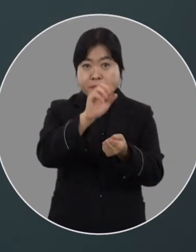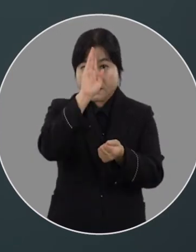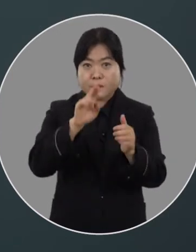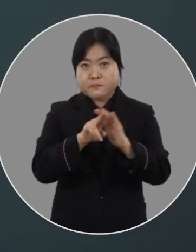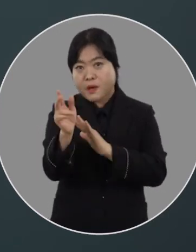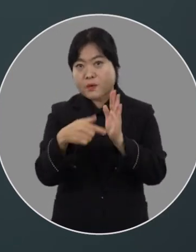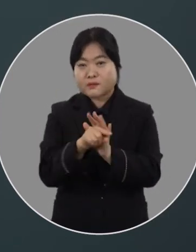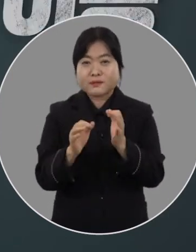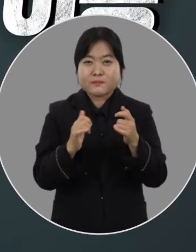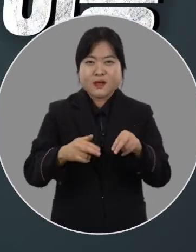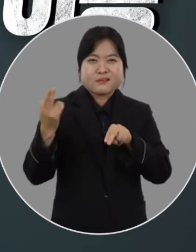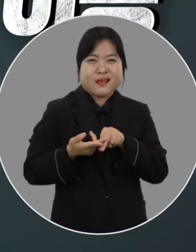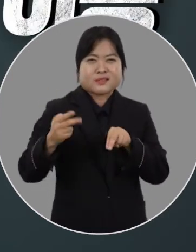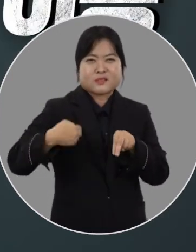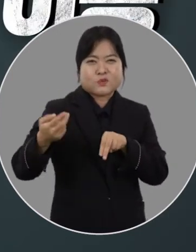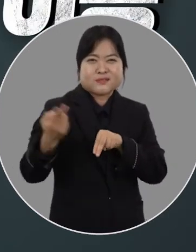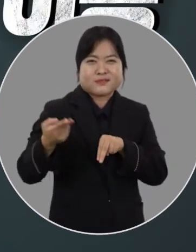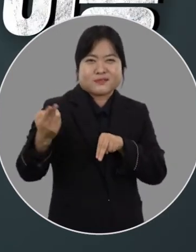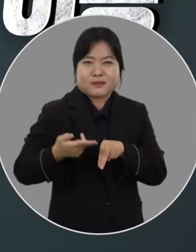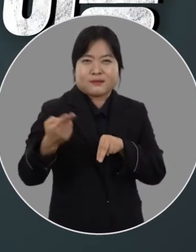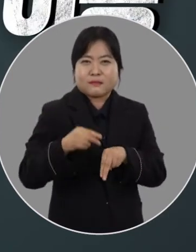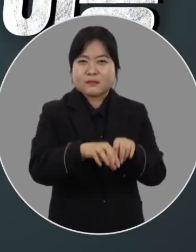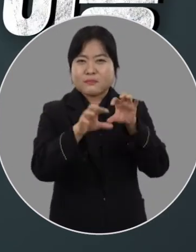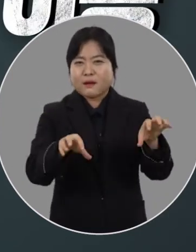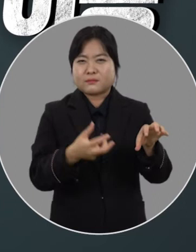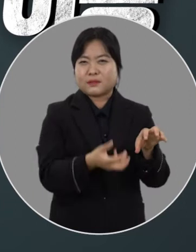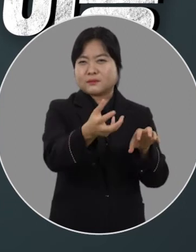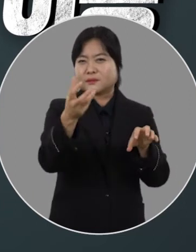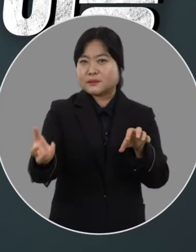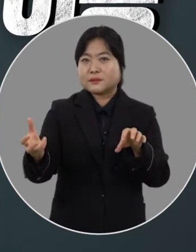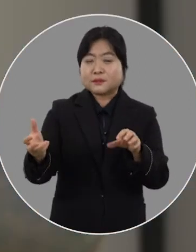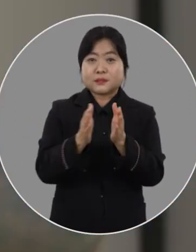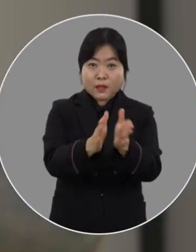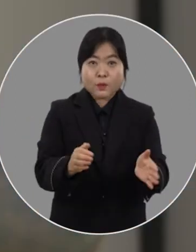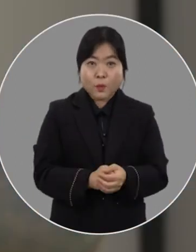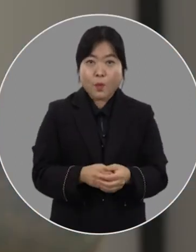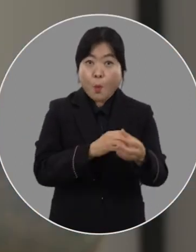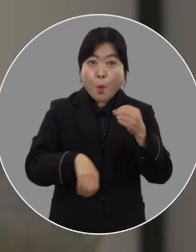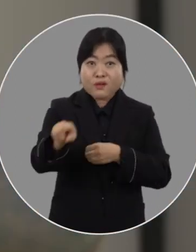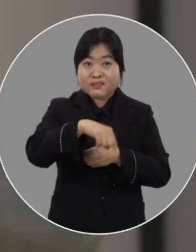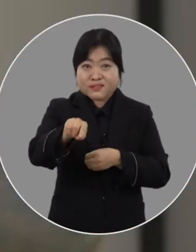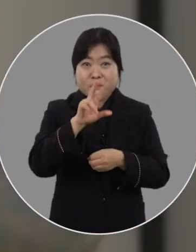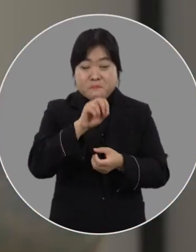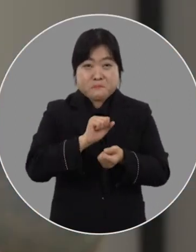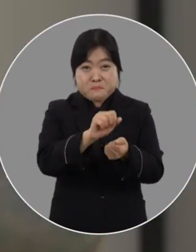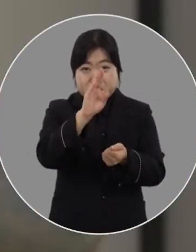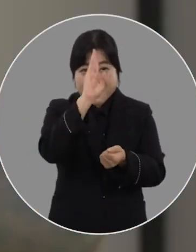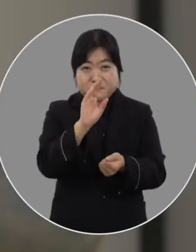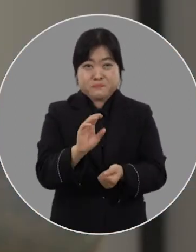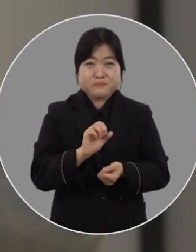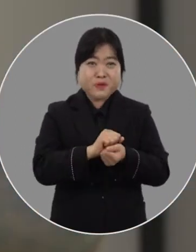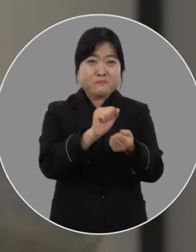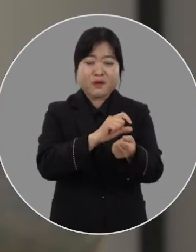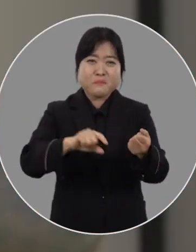패스트를 피하기 위해서 사람들은 채찍고행을 하면서 이 마을에서 저 마을로 다니기 시작했고요. 오히려 이것은 패스트의 전파를